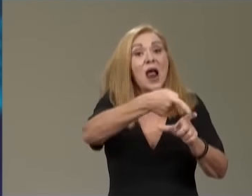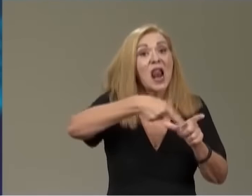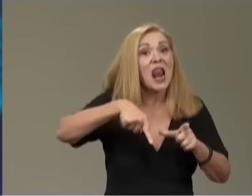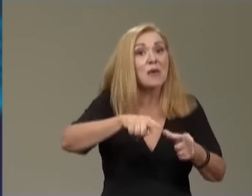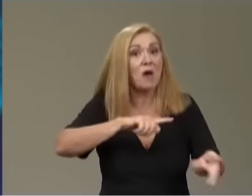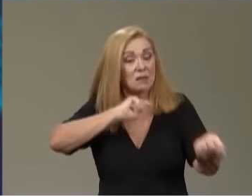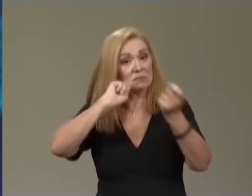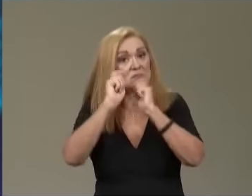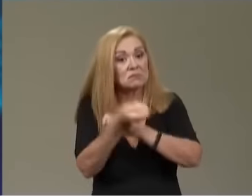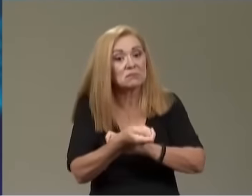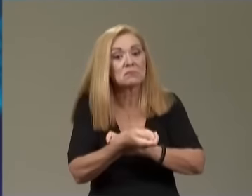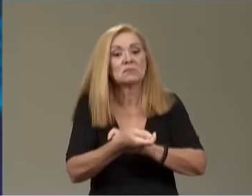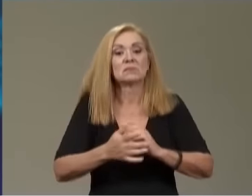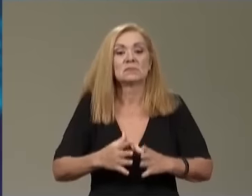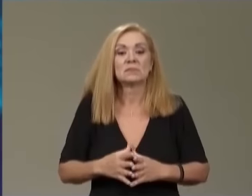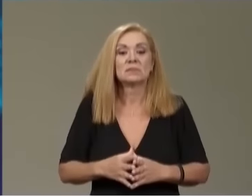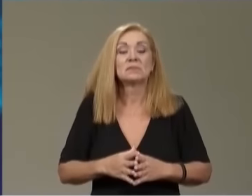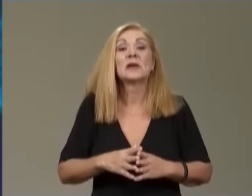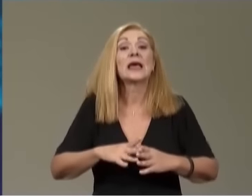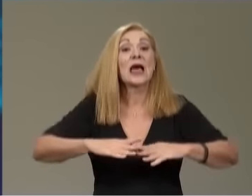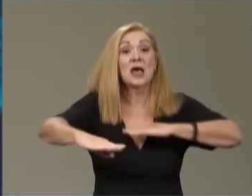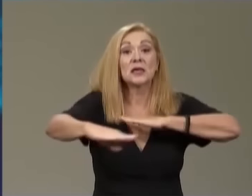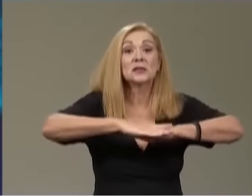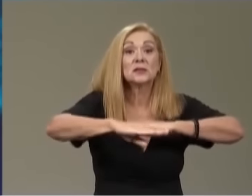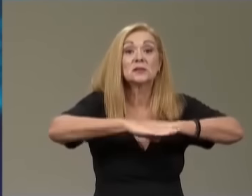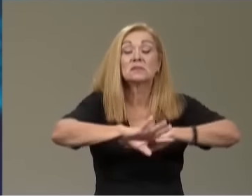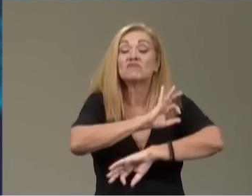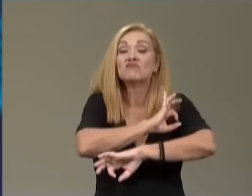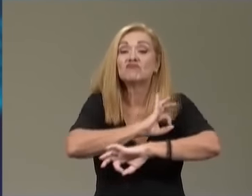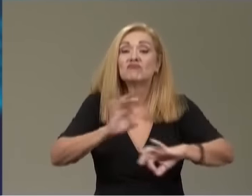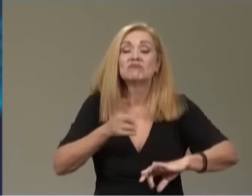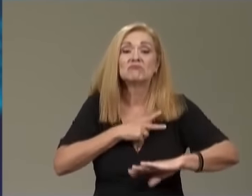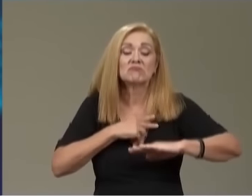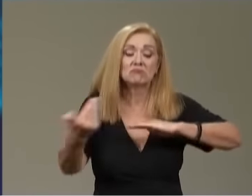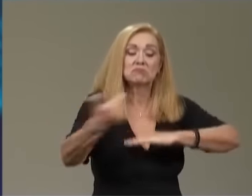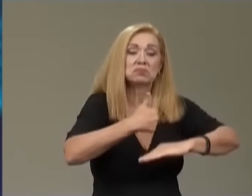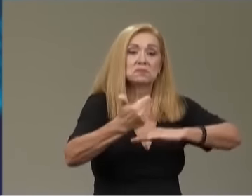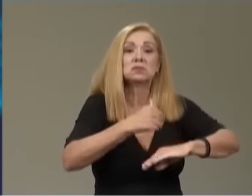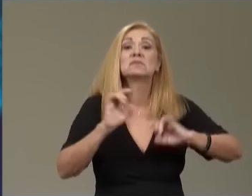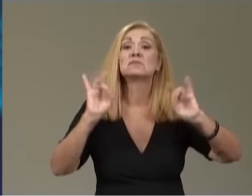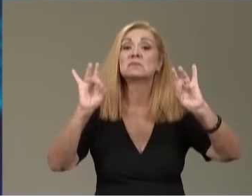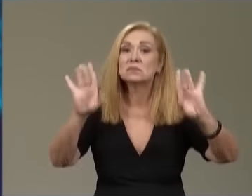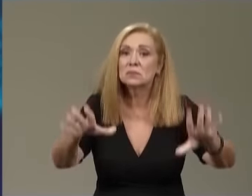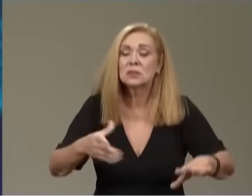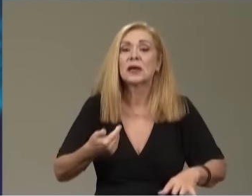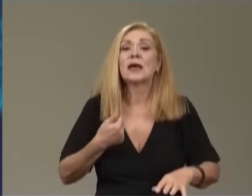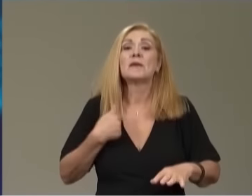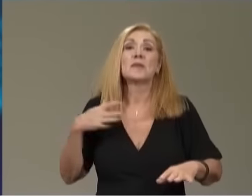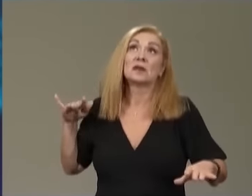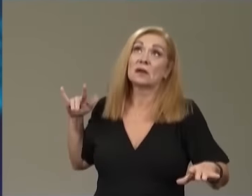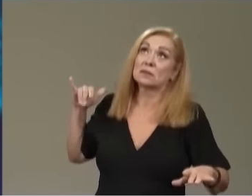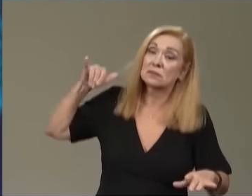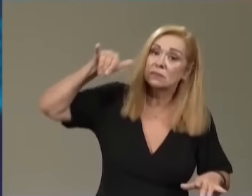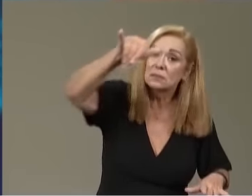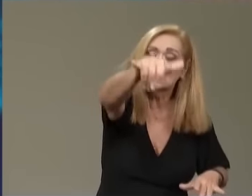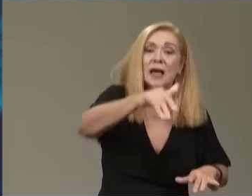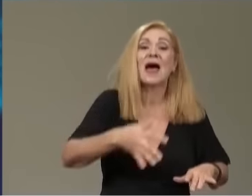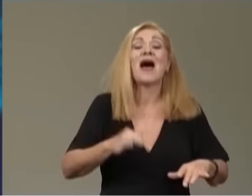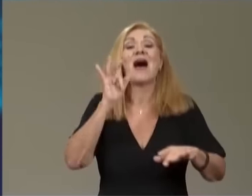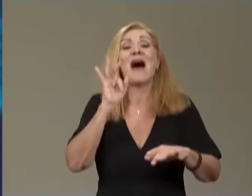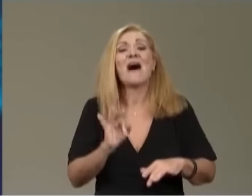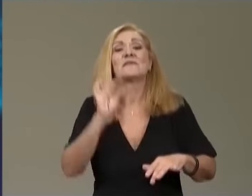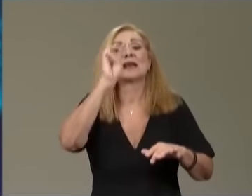μια πατρίδα με απόρθητα σύνορα, με τις τρεις Μπελαρά, με τα Ραφάλ μας, με την παραγγελία των F-35